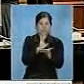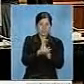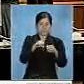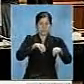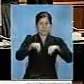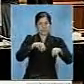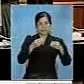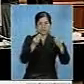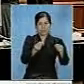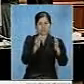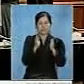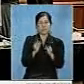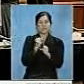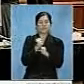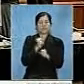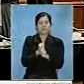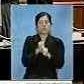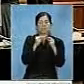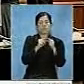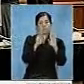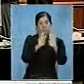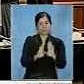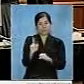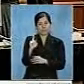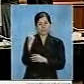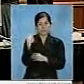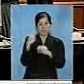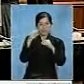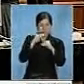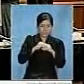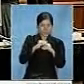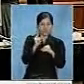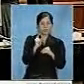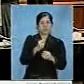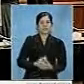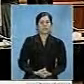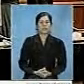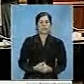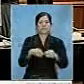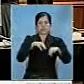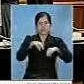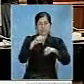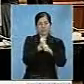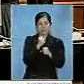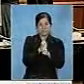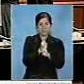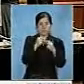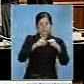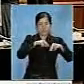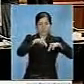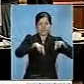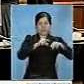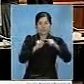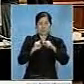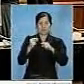สำหรับข้าราชการเหล่านั้นจะมีแนวโน้มเพิ่มขึ้นอย่างไรในการดำเนินการคำนวณจะพบว่า